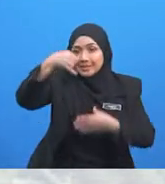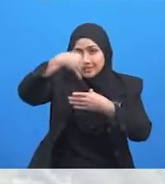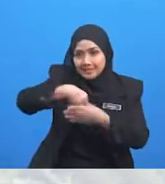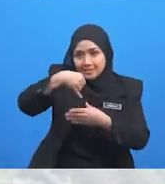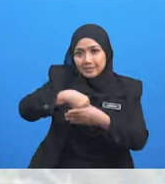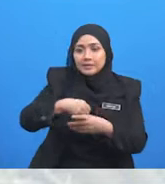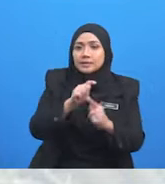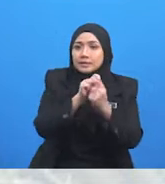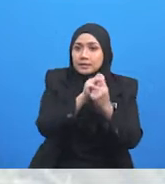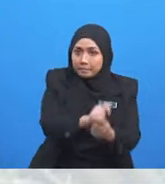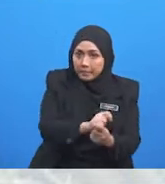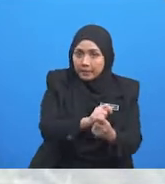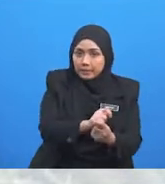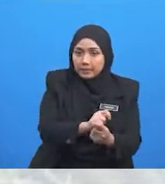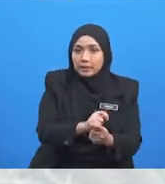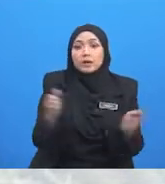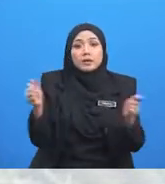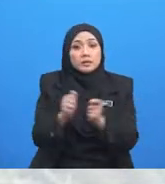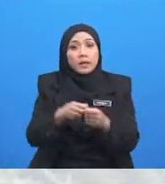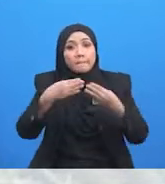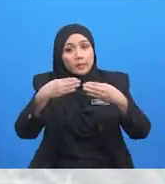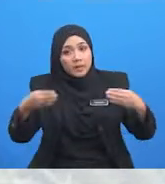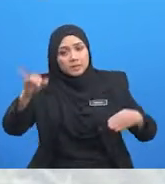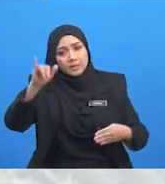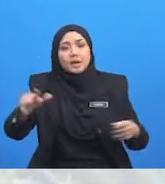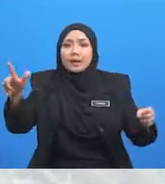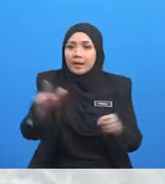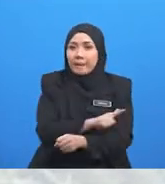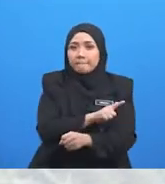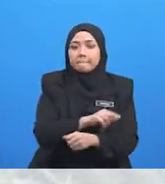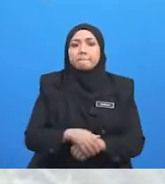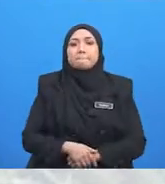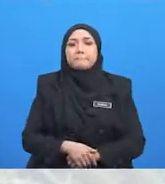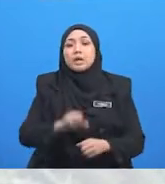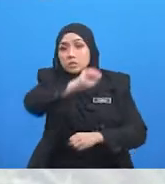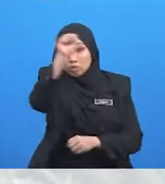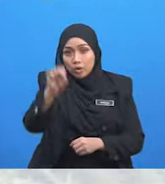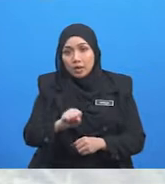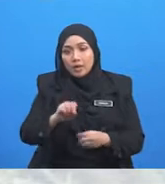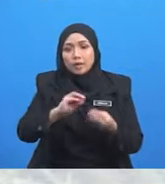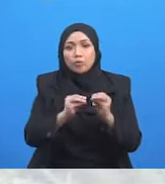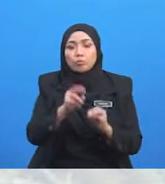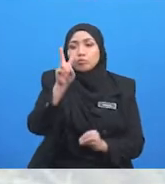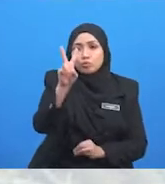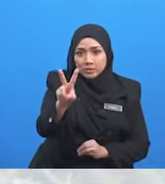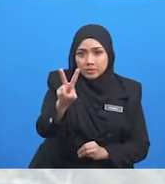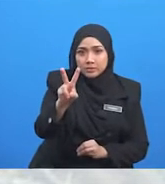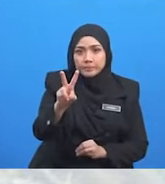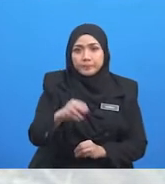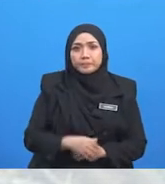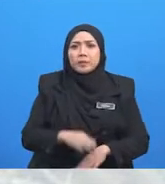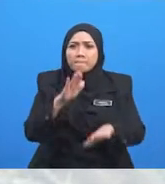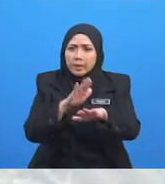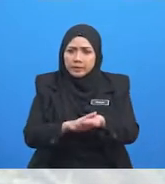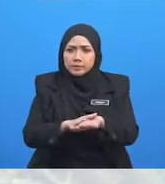isi tepat dengan bahasa yang lengkap. Soalan kedua pula berbunyi,